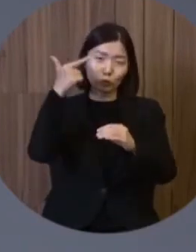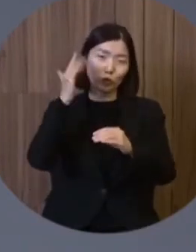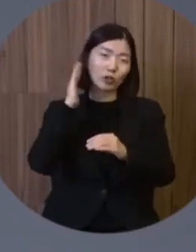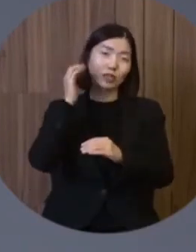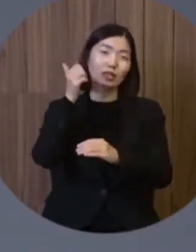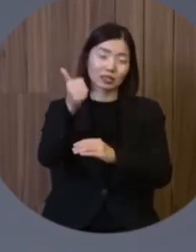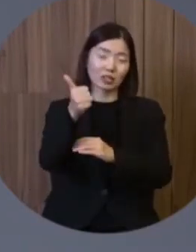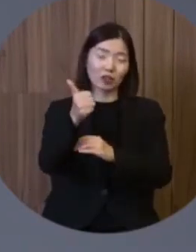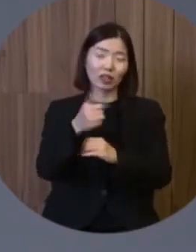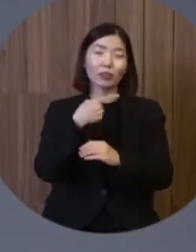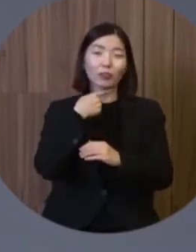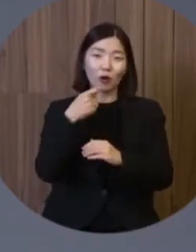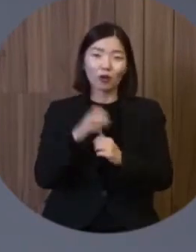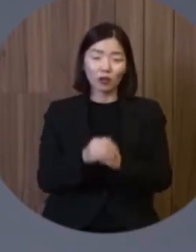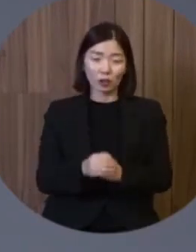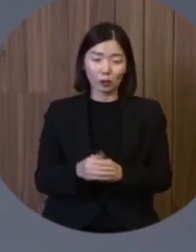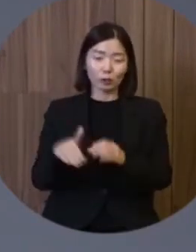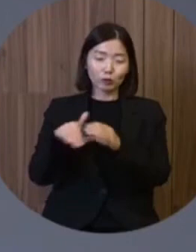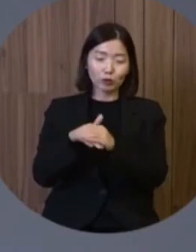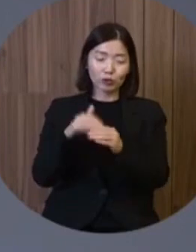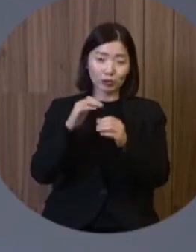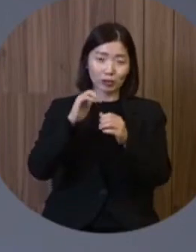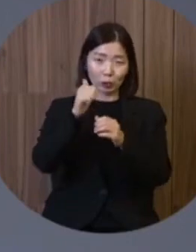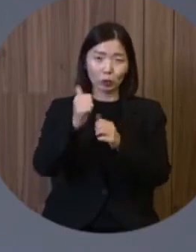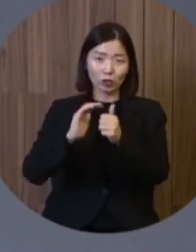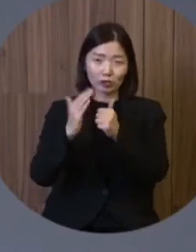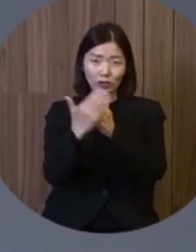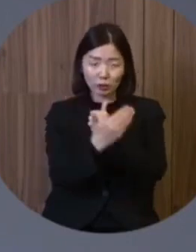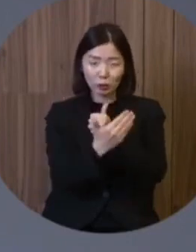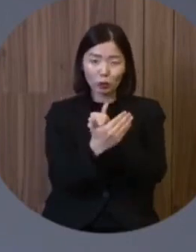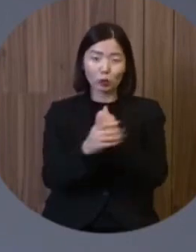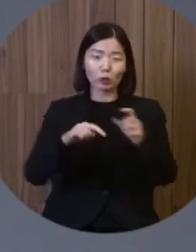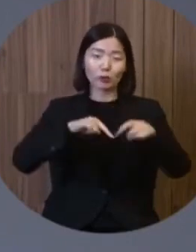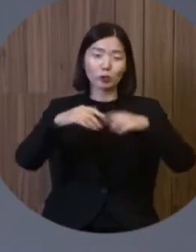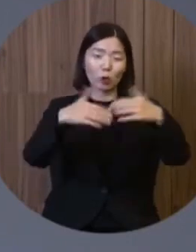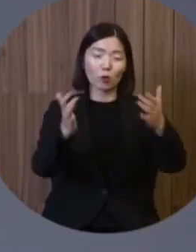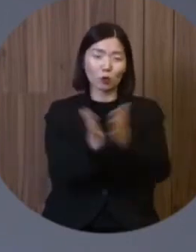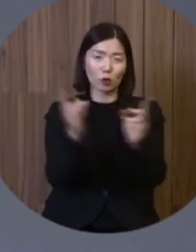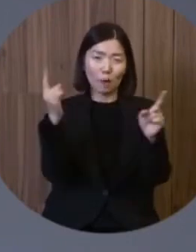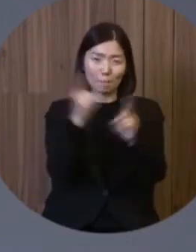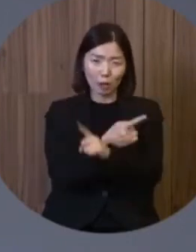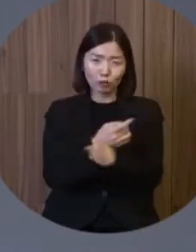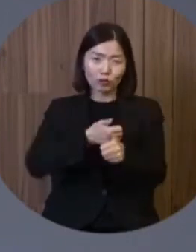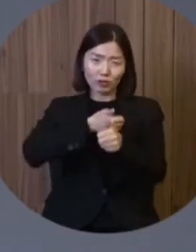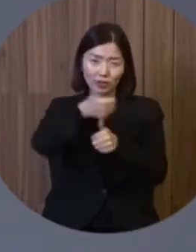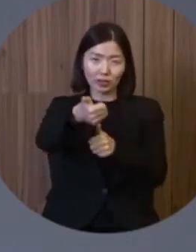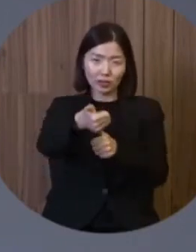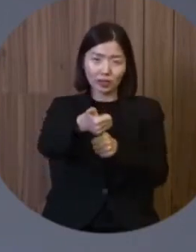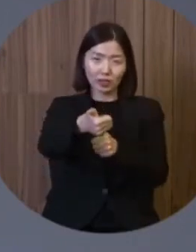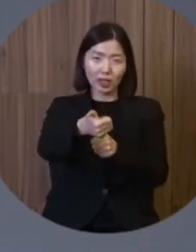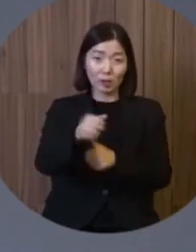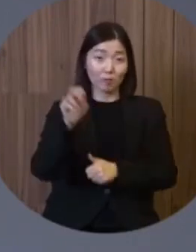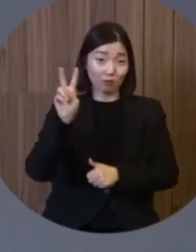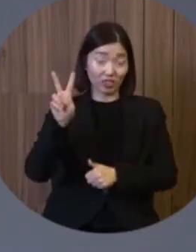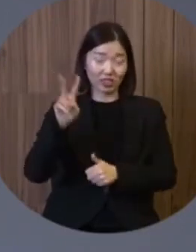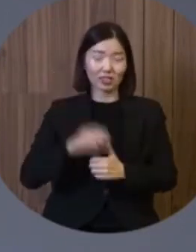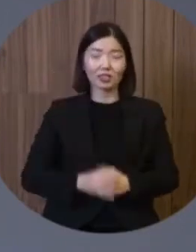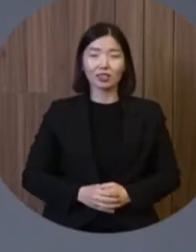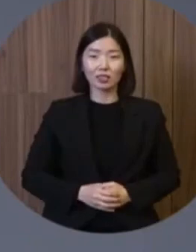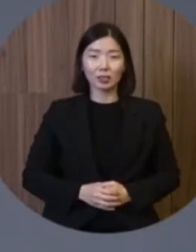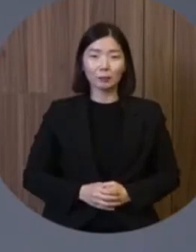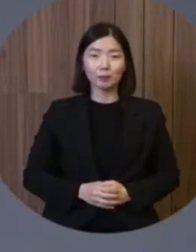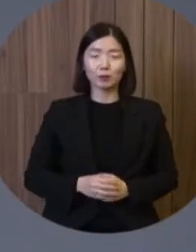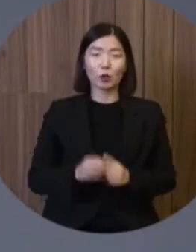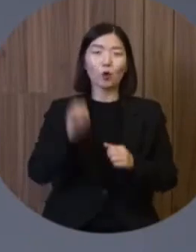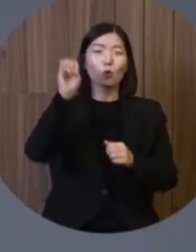기호, 문재인 대통령을 지키고 정권 재창출을 해낼 승리의 부위,